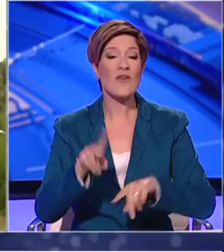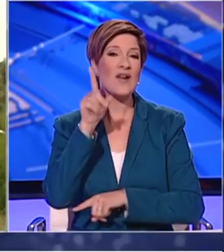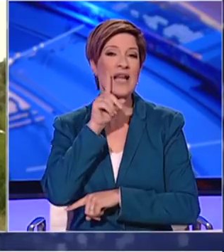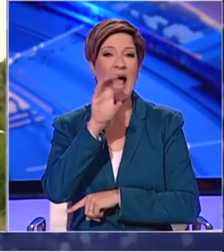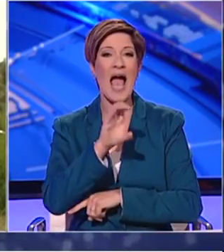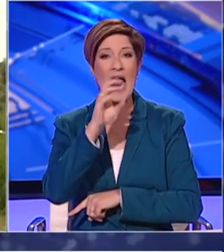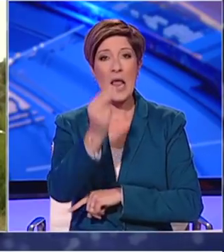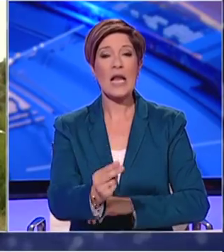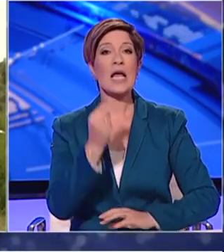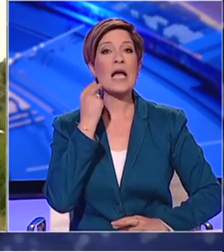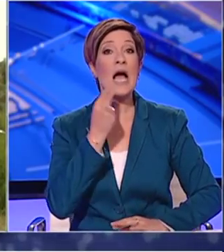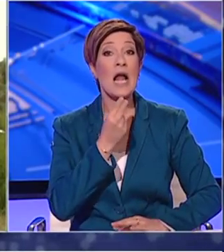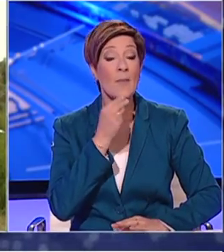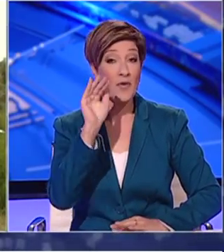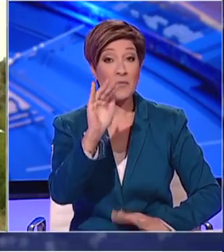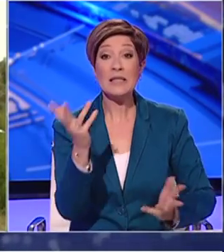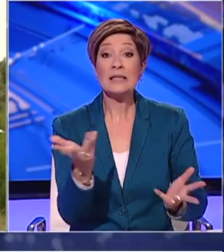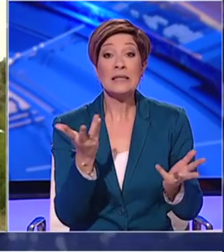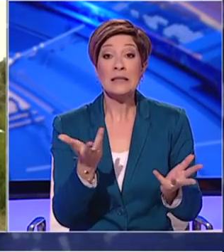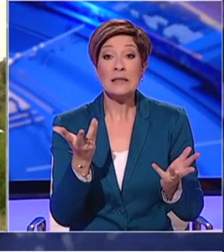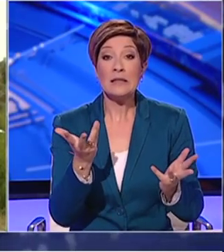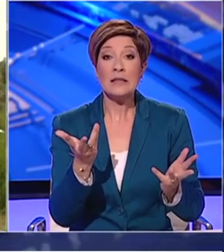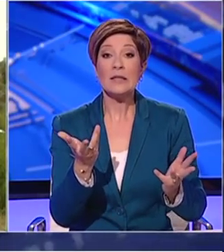καλό απόγευμα. Τι καινούριο έχουμε?